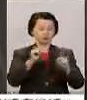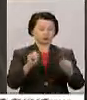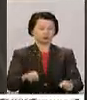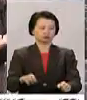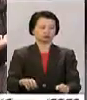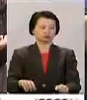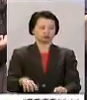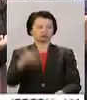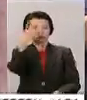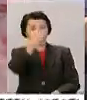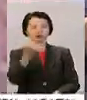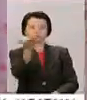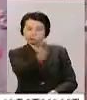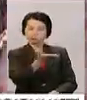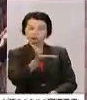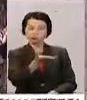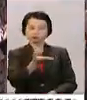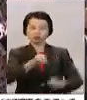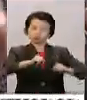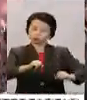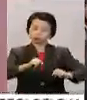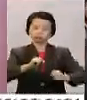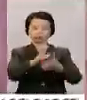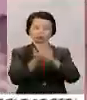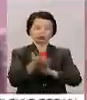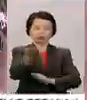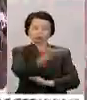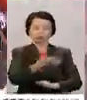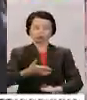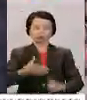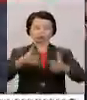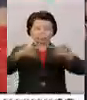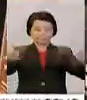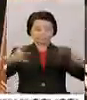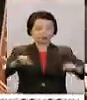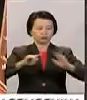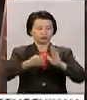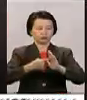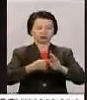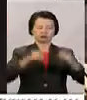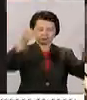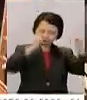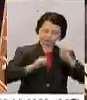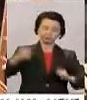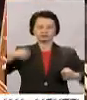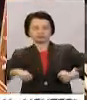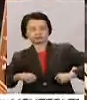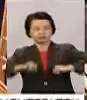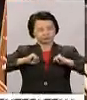kata mencantikkan lagi mereka. Bukan saya supaya mereka yang plus size mula untuk berfashion. Lepas